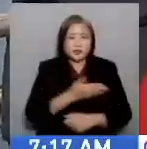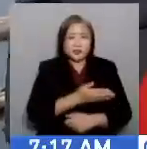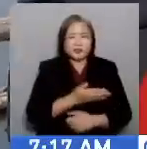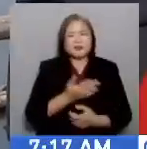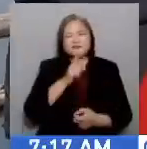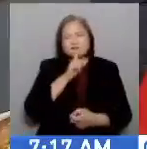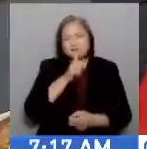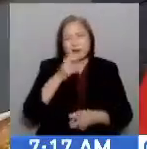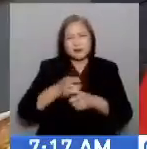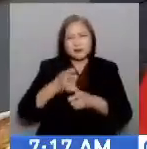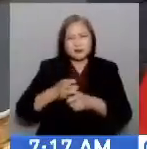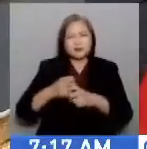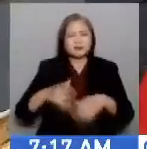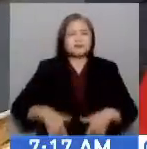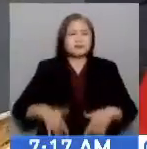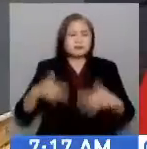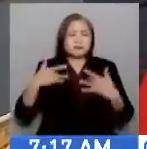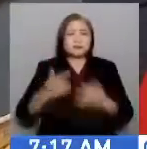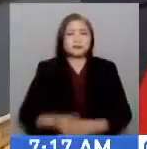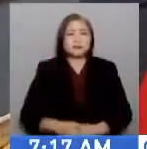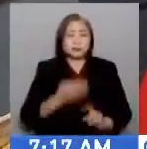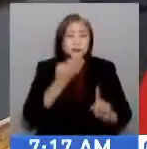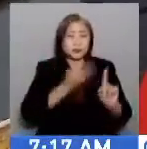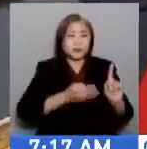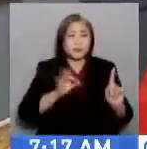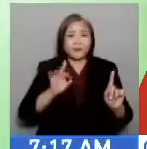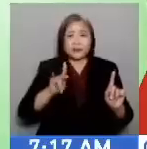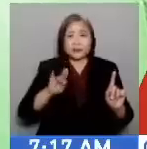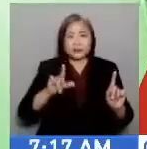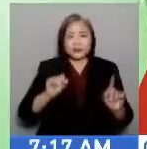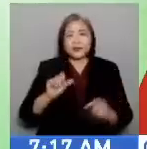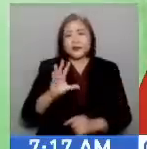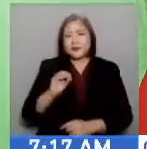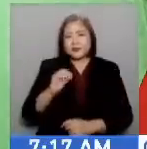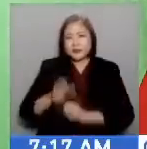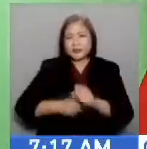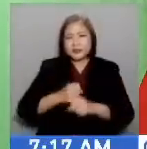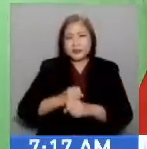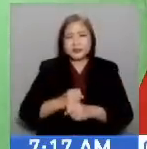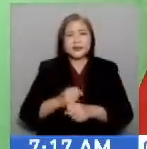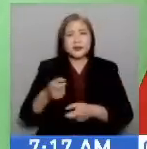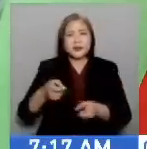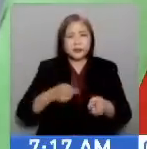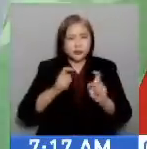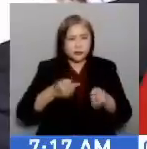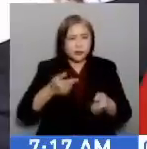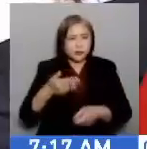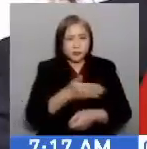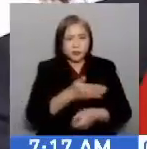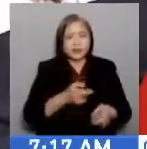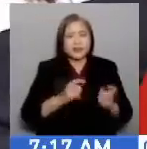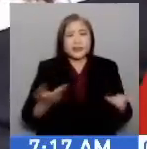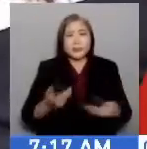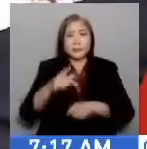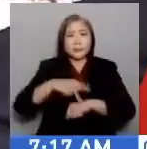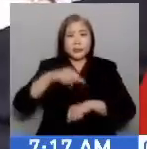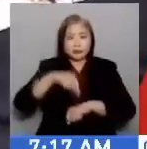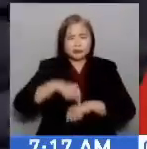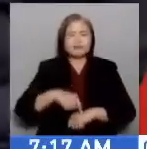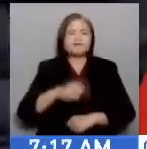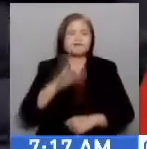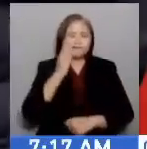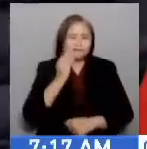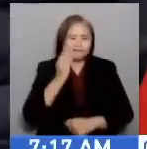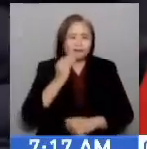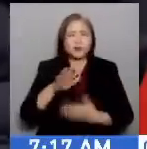Si Francisco, 50 taon ang mangingisda rito sa Parañaque. Napagdaanan niya na raw lahat. Kaya masasabi niyang ito